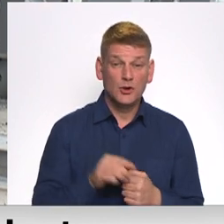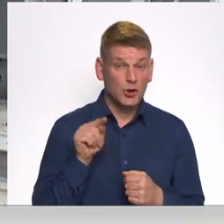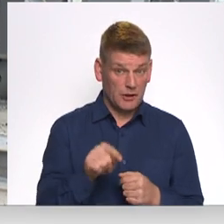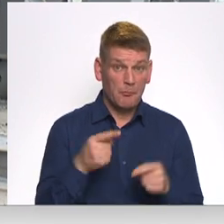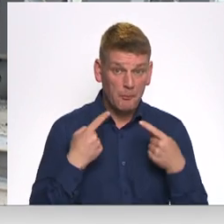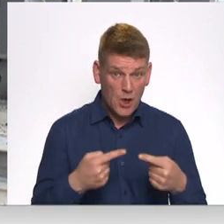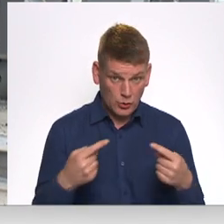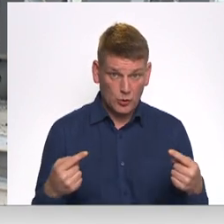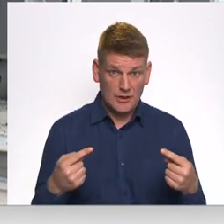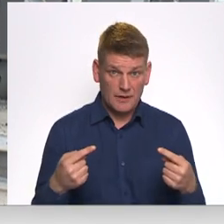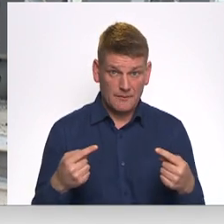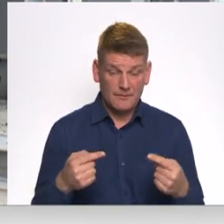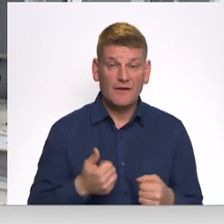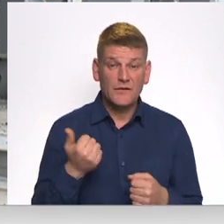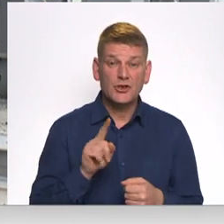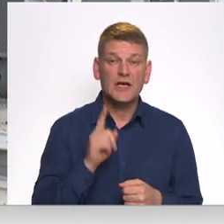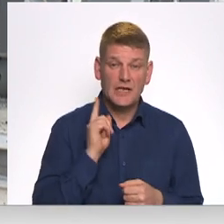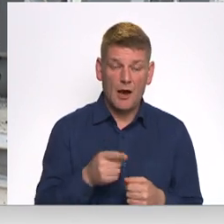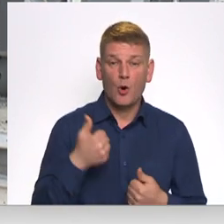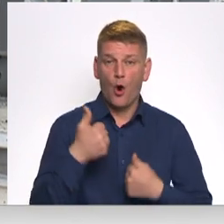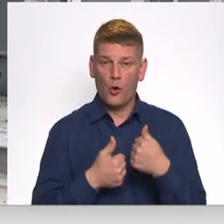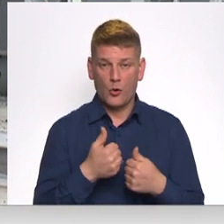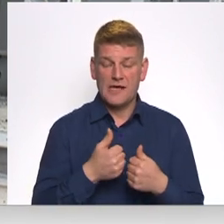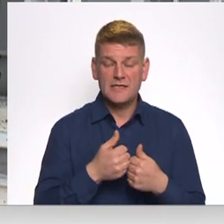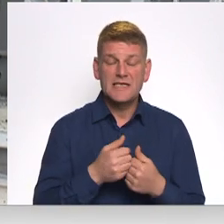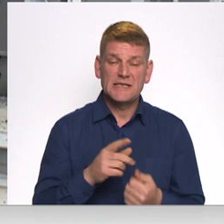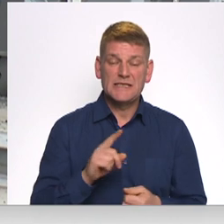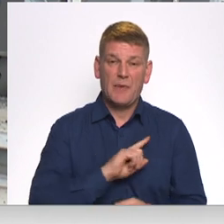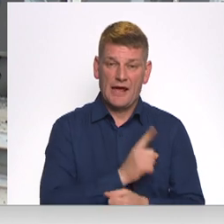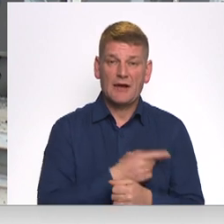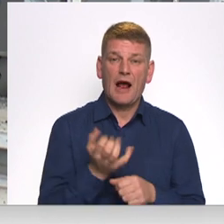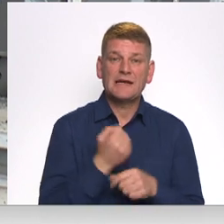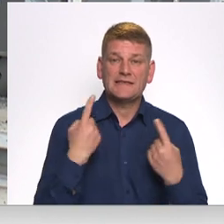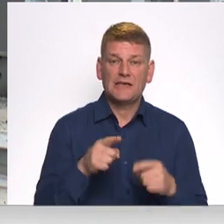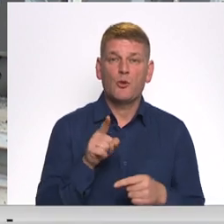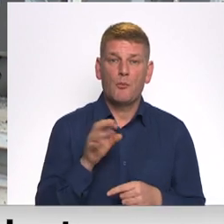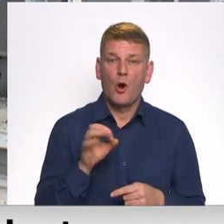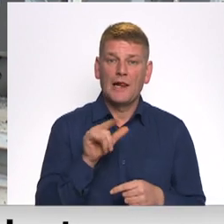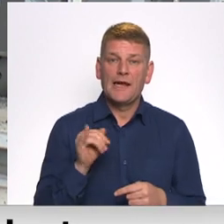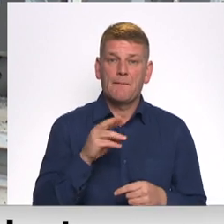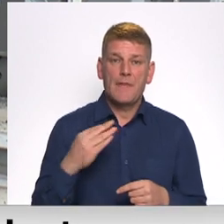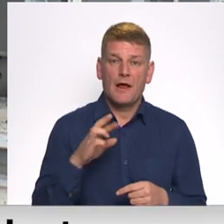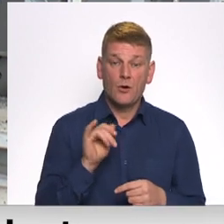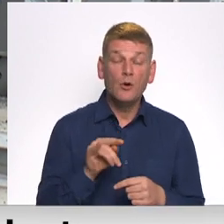produktam viņš ir jābūt konkurentspējīgam ar citu polimēru, ko ražo